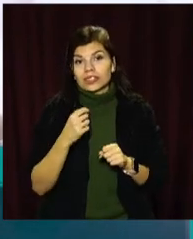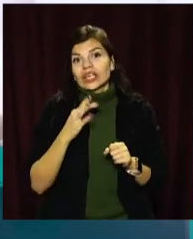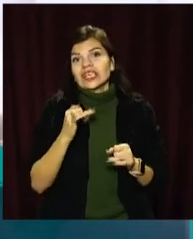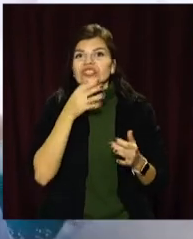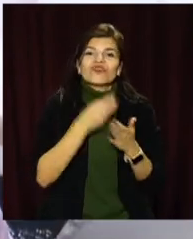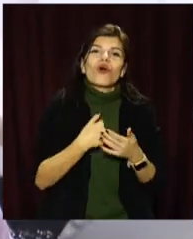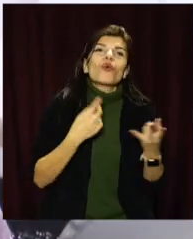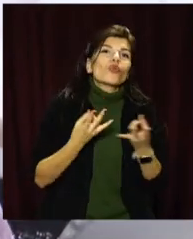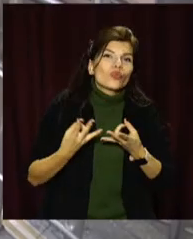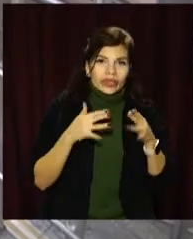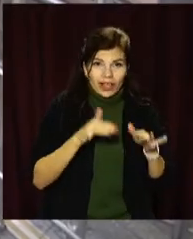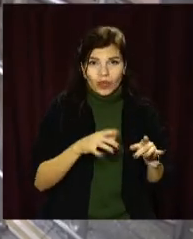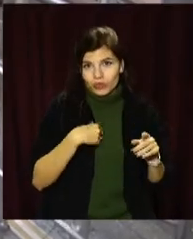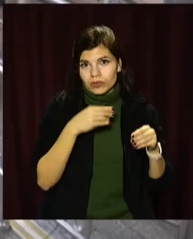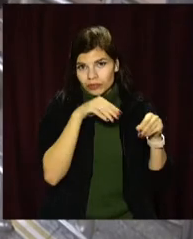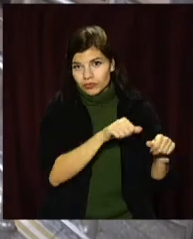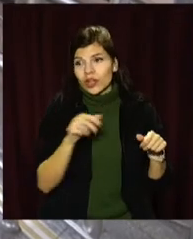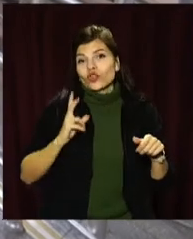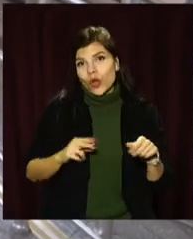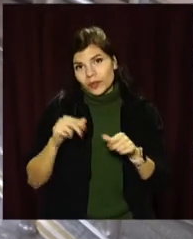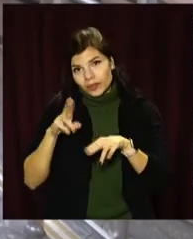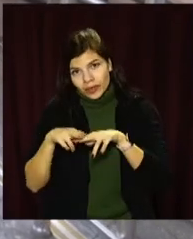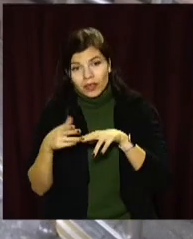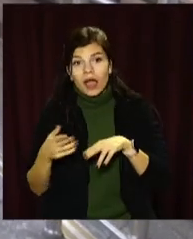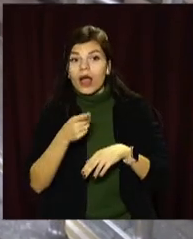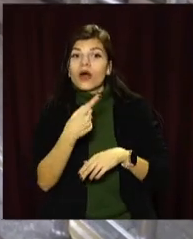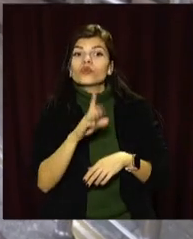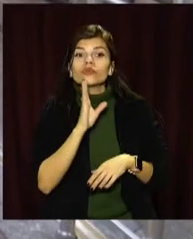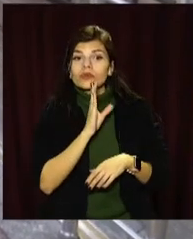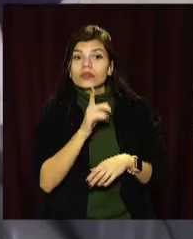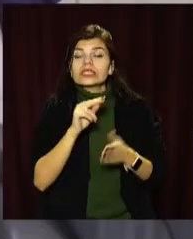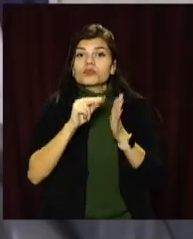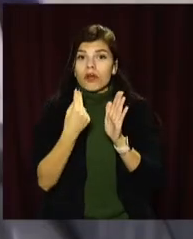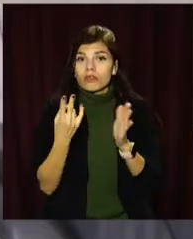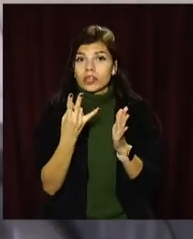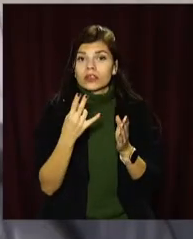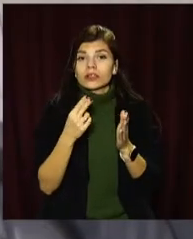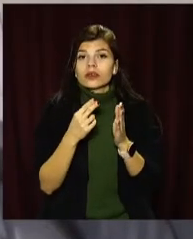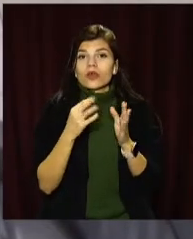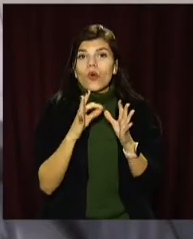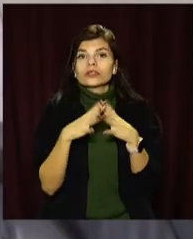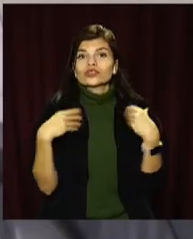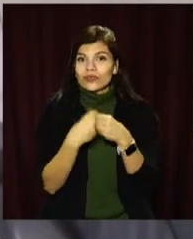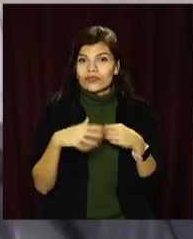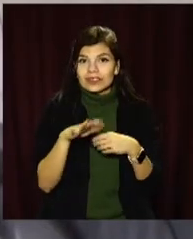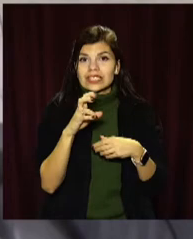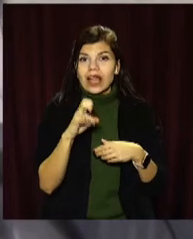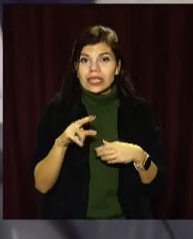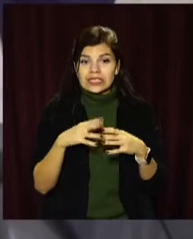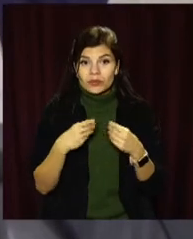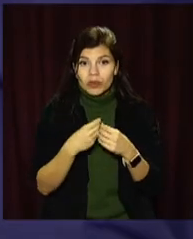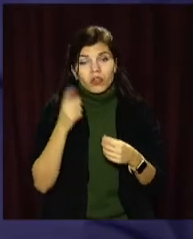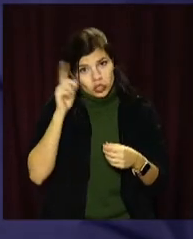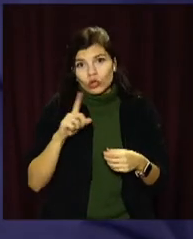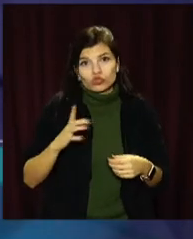тепер мені по-своєму треба. А от Тетяна завітала до ЦНАПу за довідкою про склад сім'ї. Прийшла з дитиною, бо знає, чекати довго не